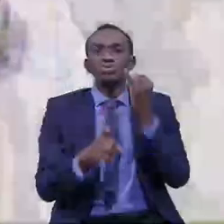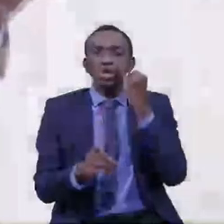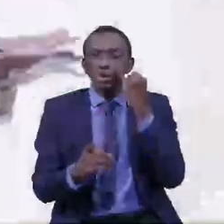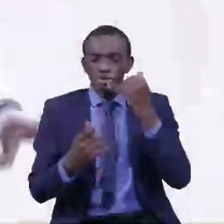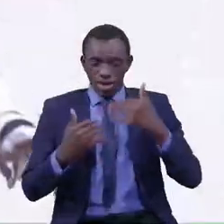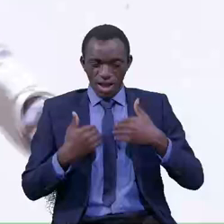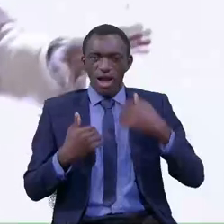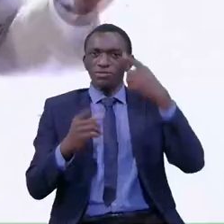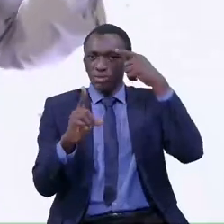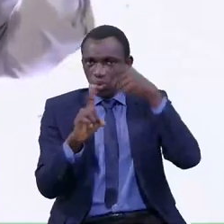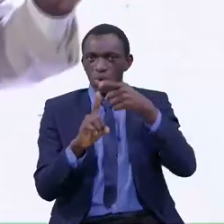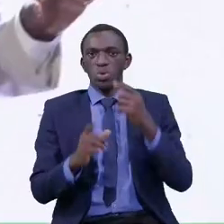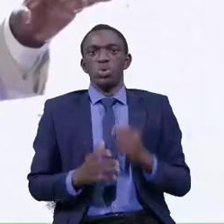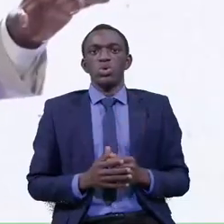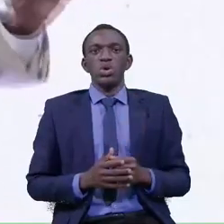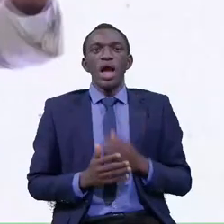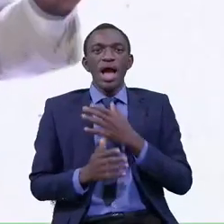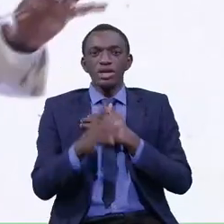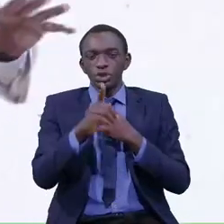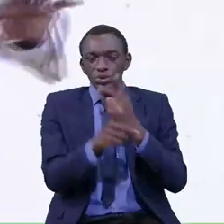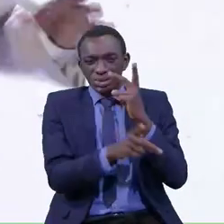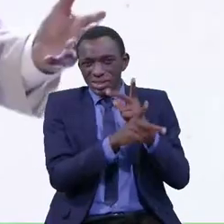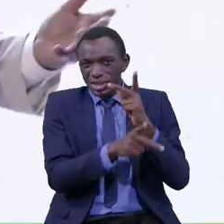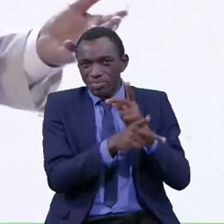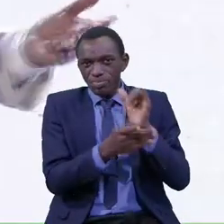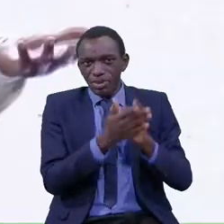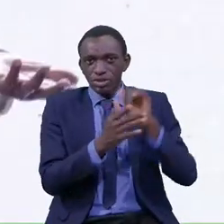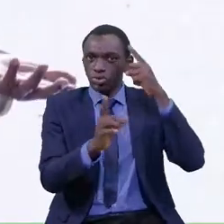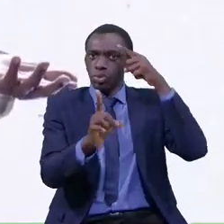but. Et ça doit être des objectifs